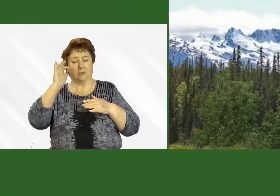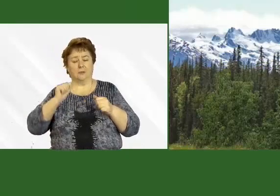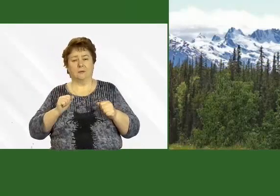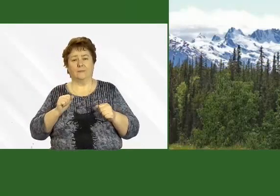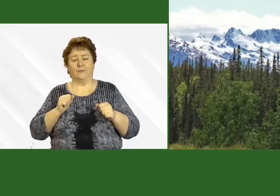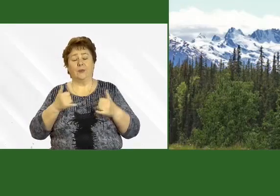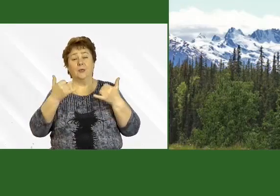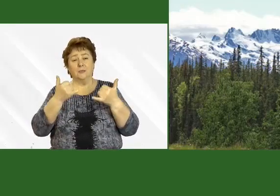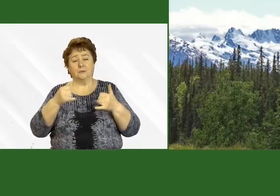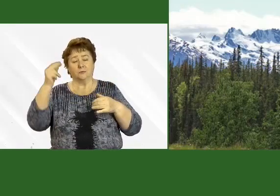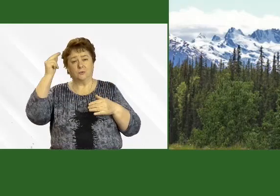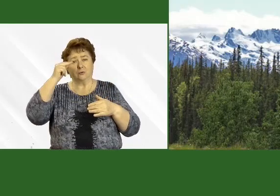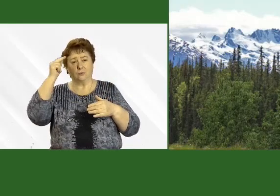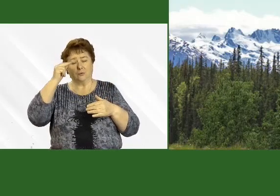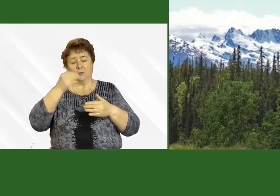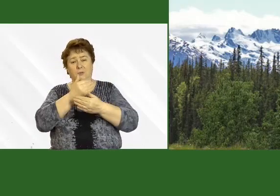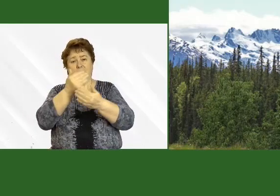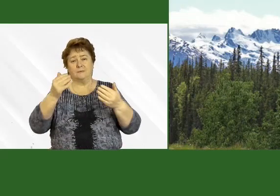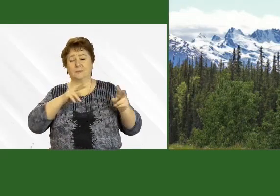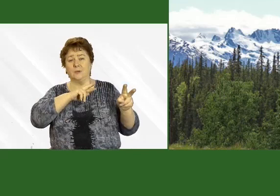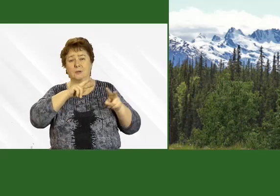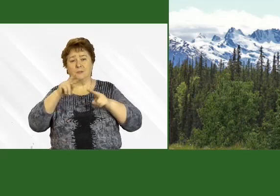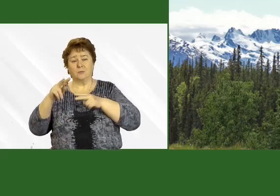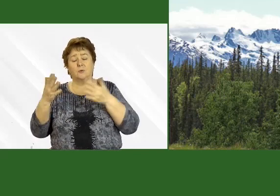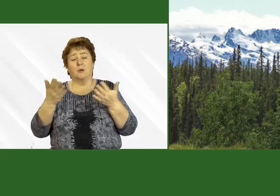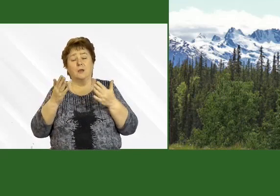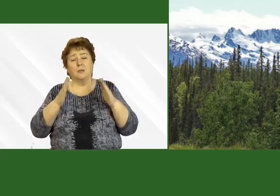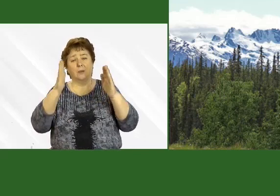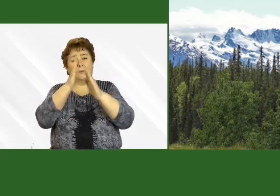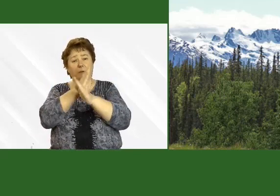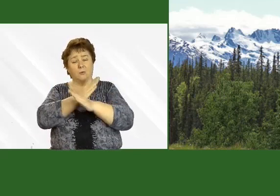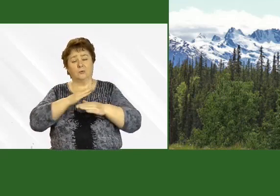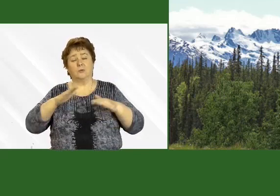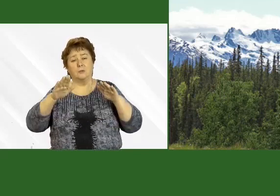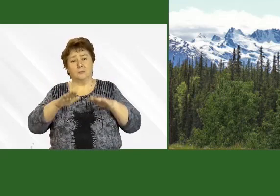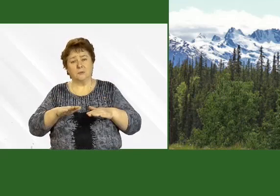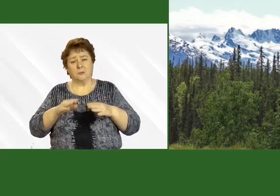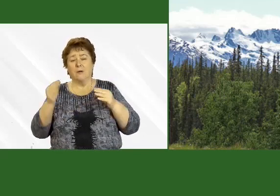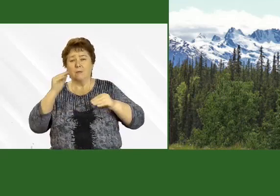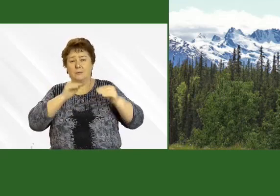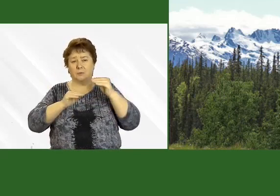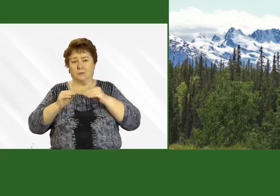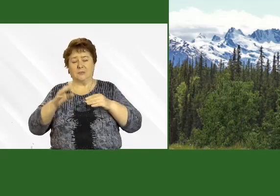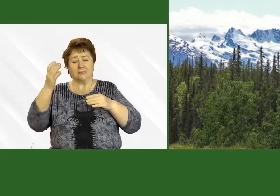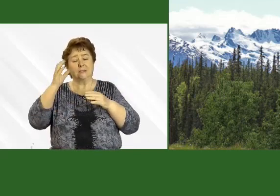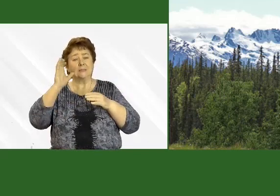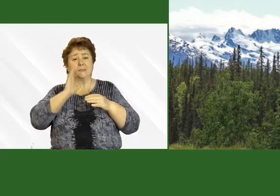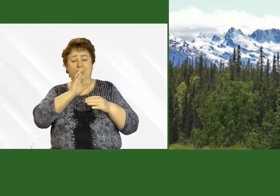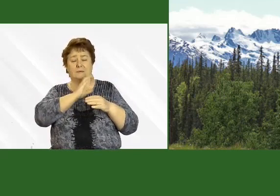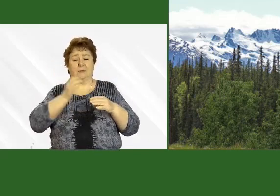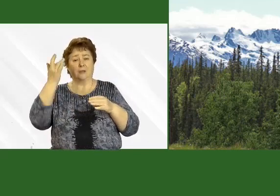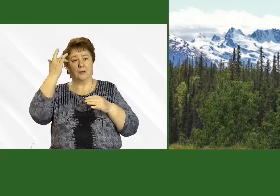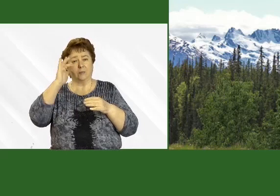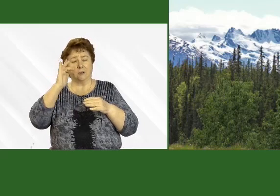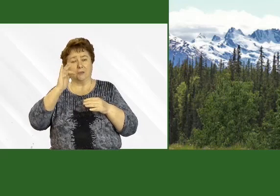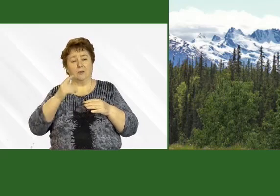сегодня на уроке мы с вами рассмотрим какие природные зоны формируются на территории северной америки